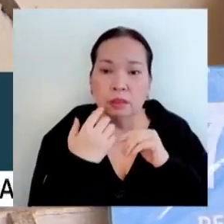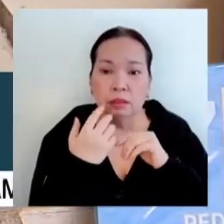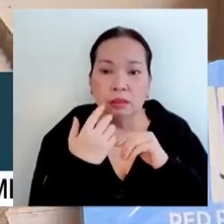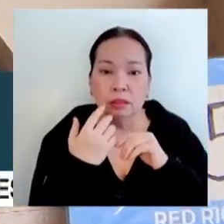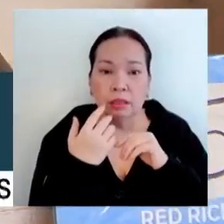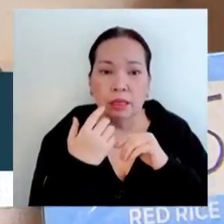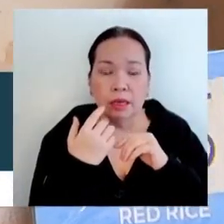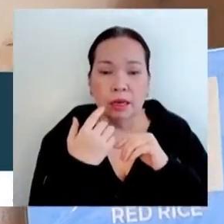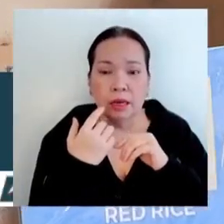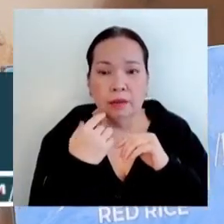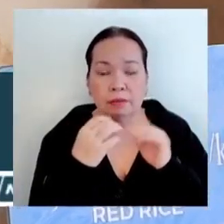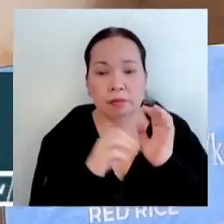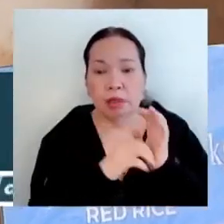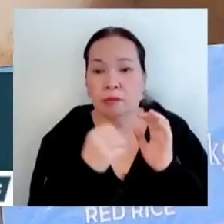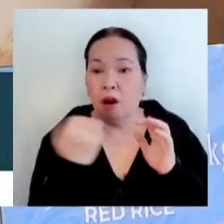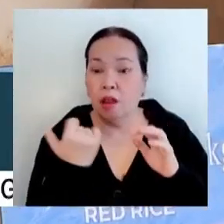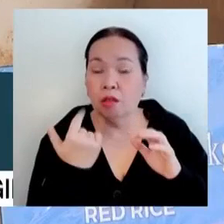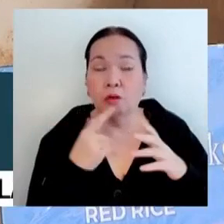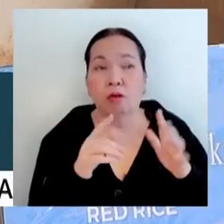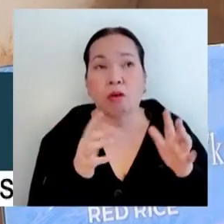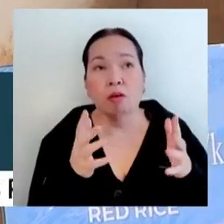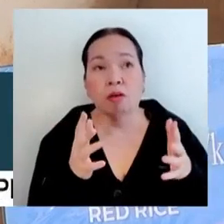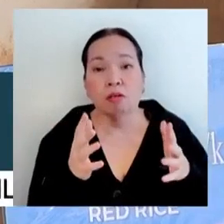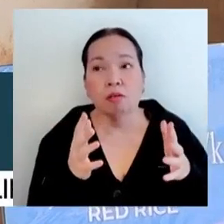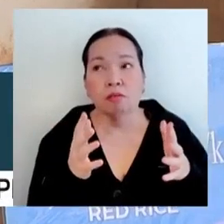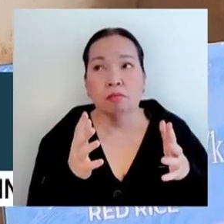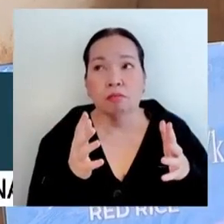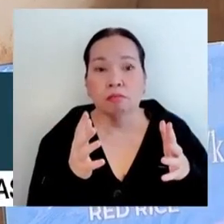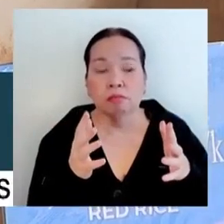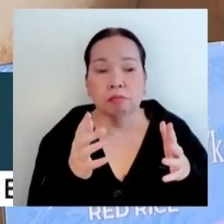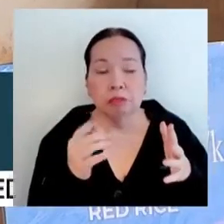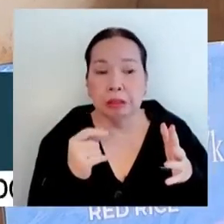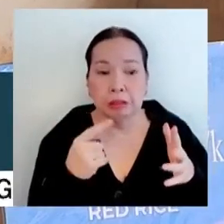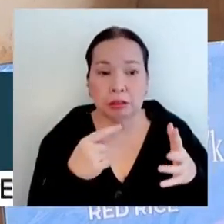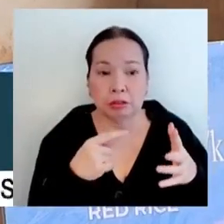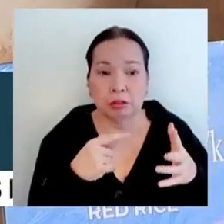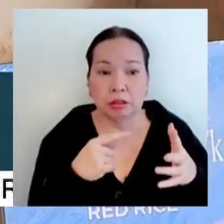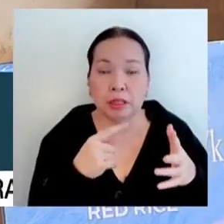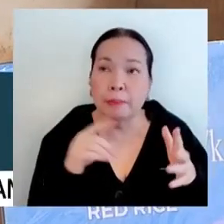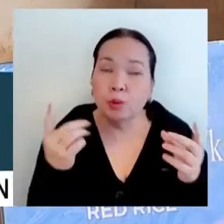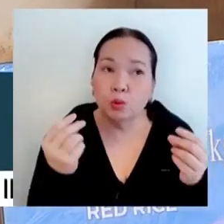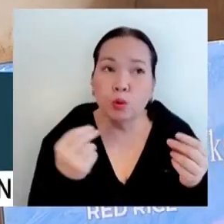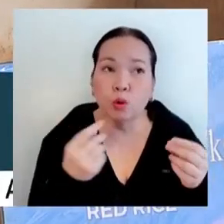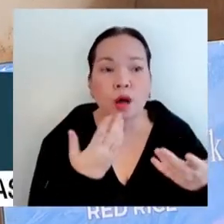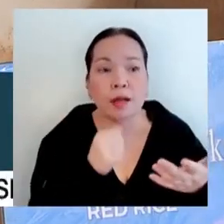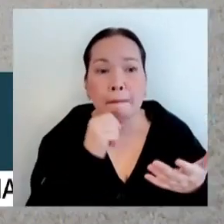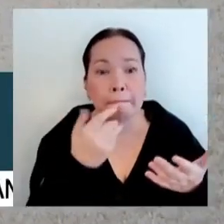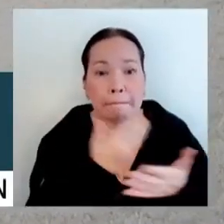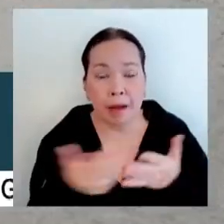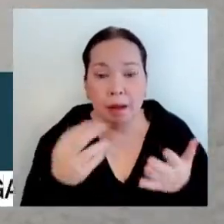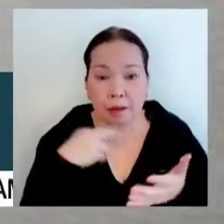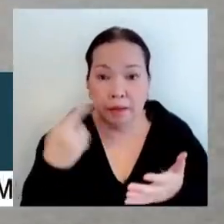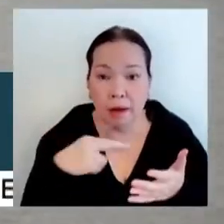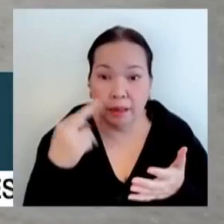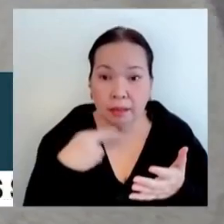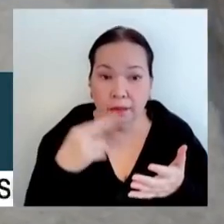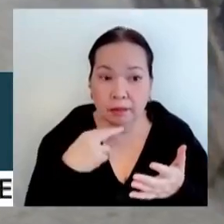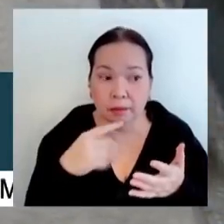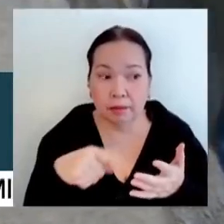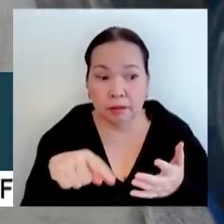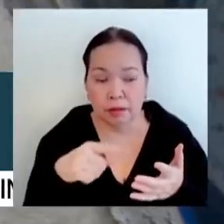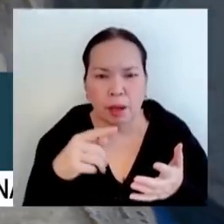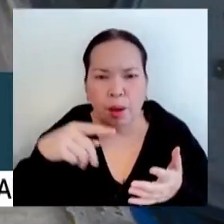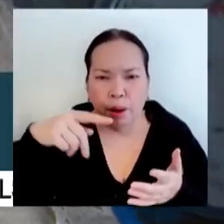Baka matakot, no? Kung hindi sila bumili ng palay ngayon, eh baka lalong bababagsak ang presyo ng palay. So yun